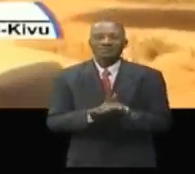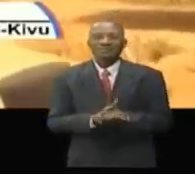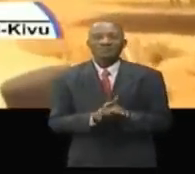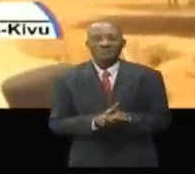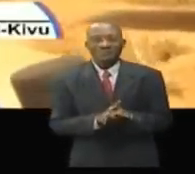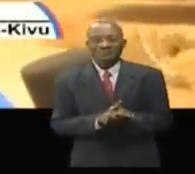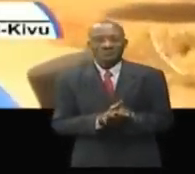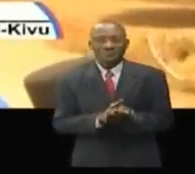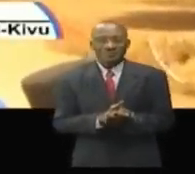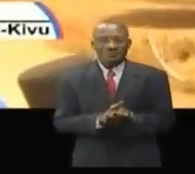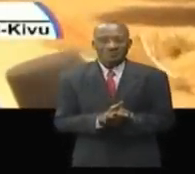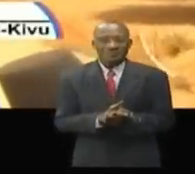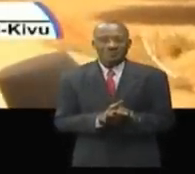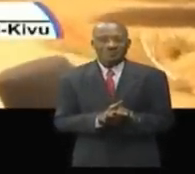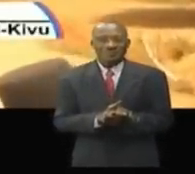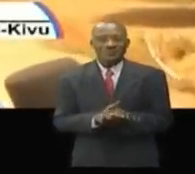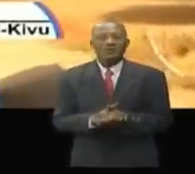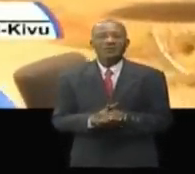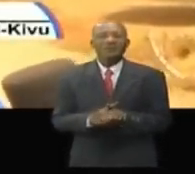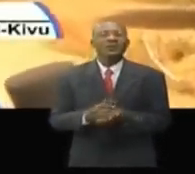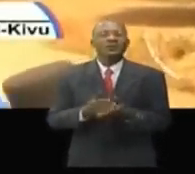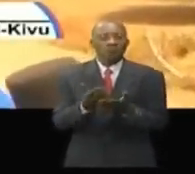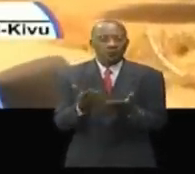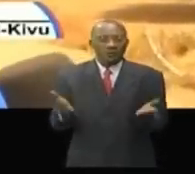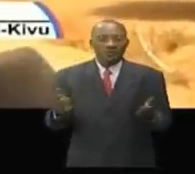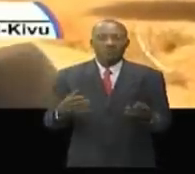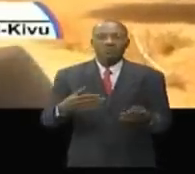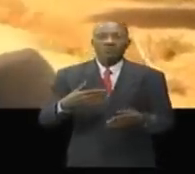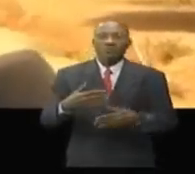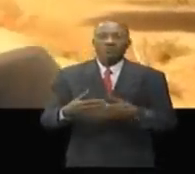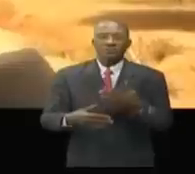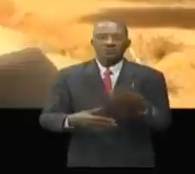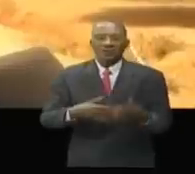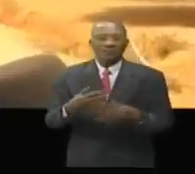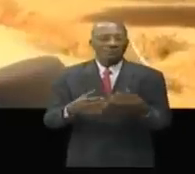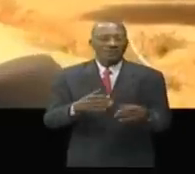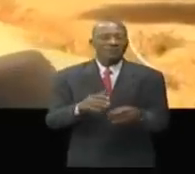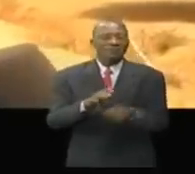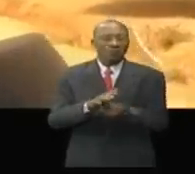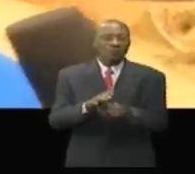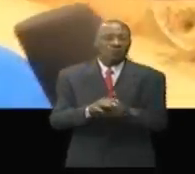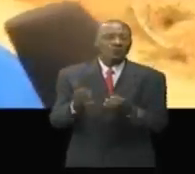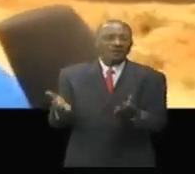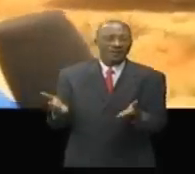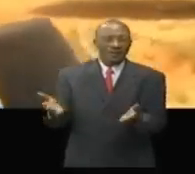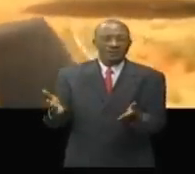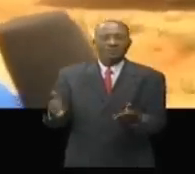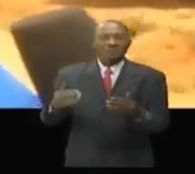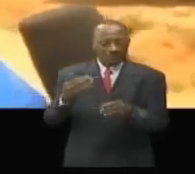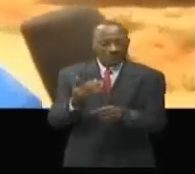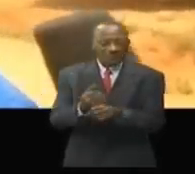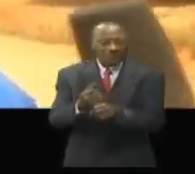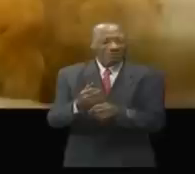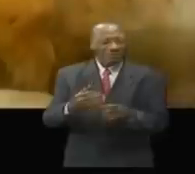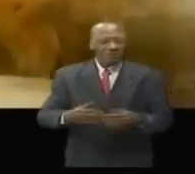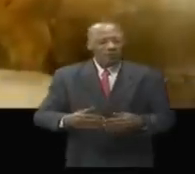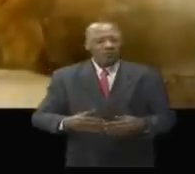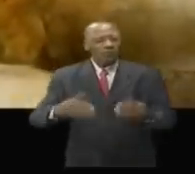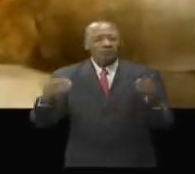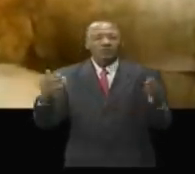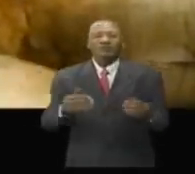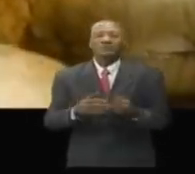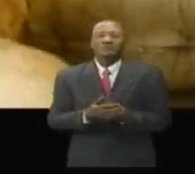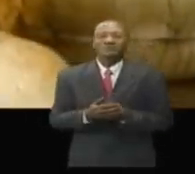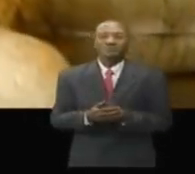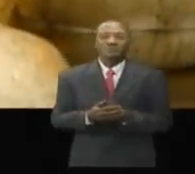continuer sans arrêt, sans interruption, ça pouvait être une bonne chose. À l'exception